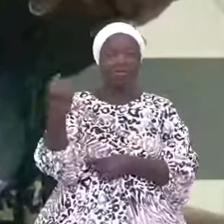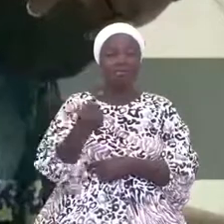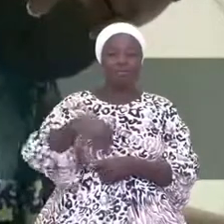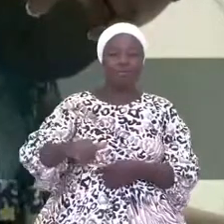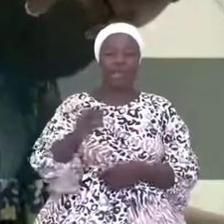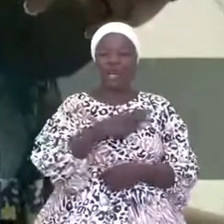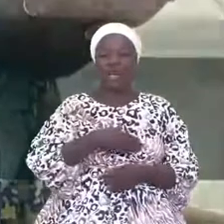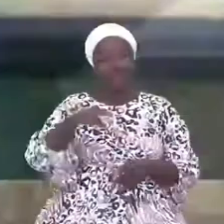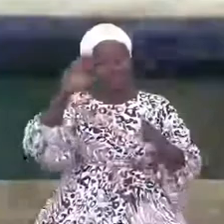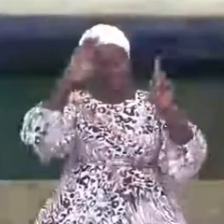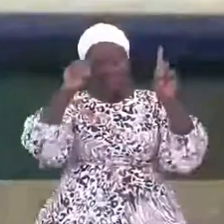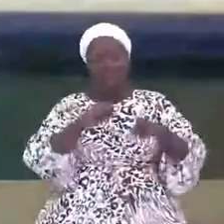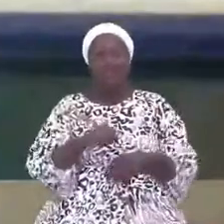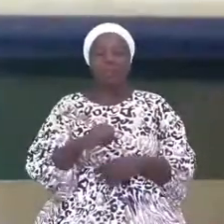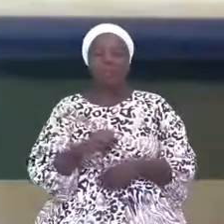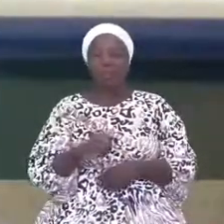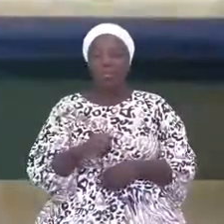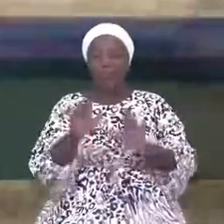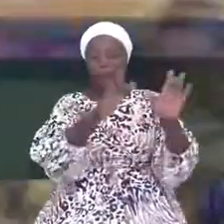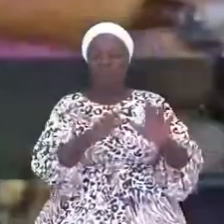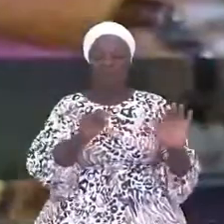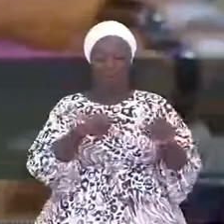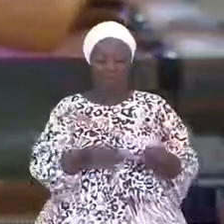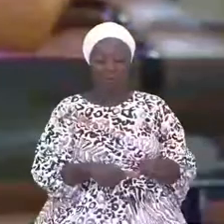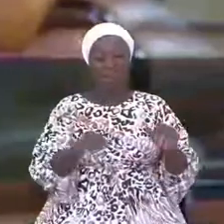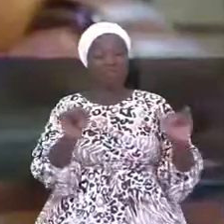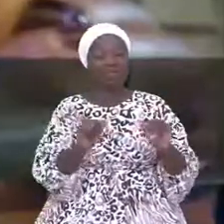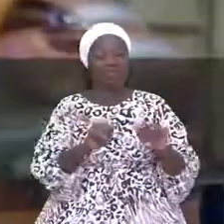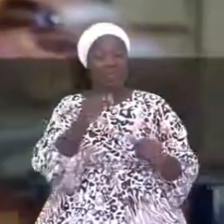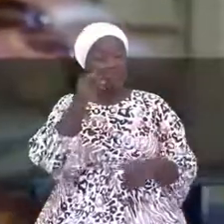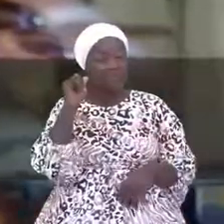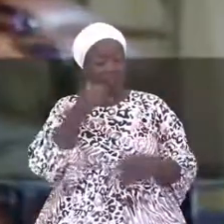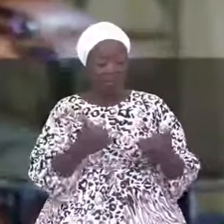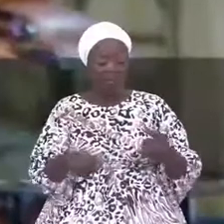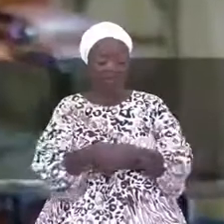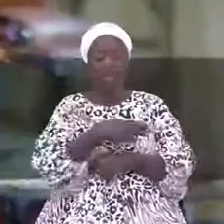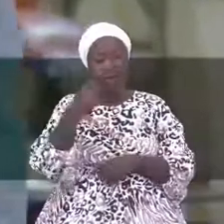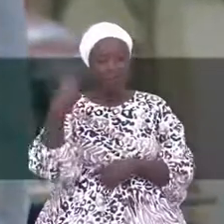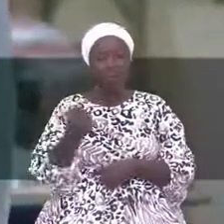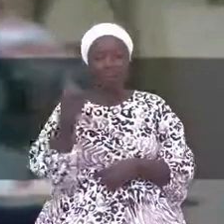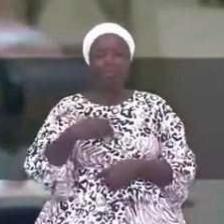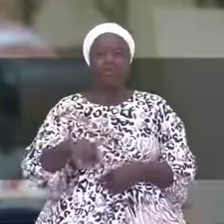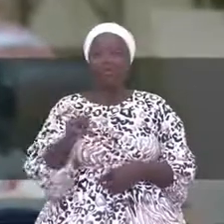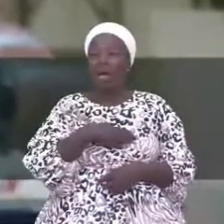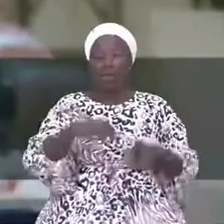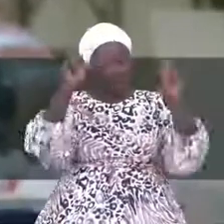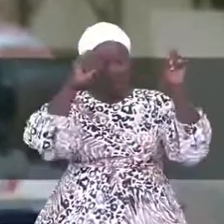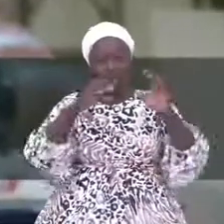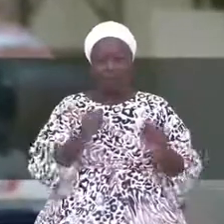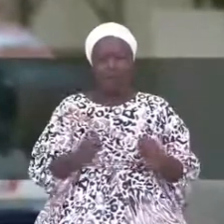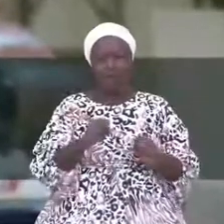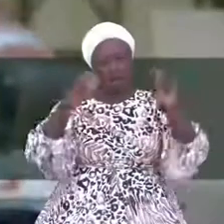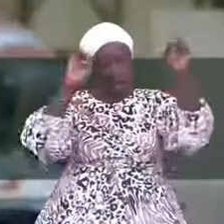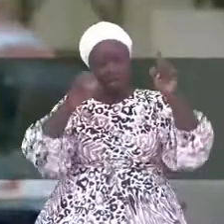hier, aujourd'hui et éternellement. Et sa miséricorde demeure la même, hier, aujourd'hui